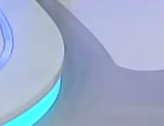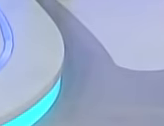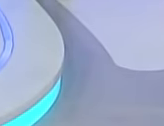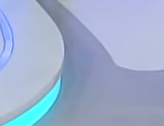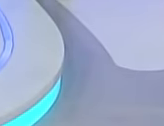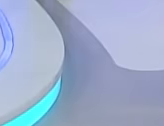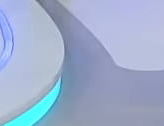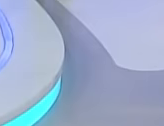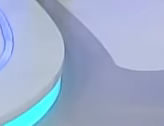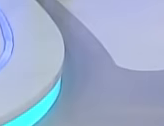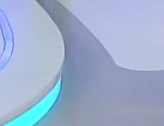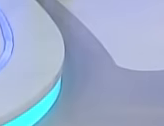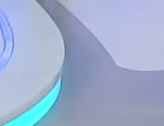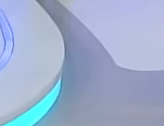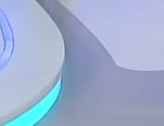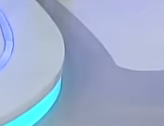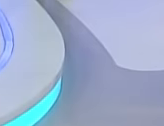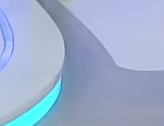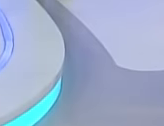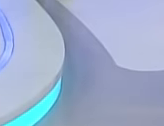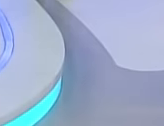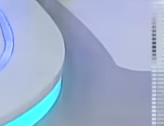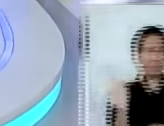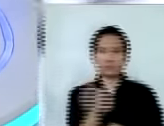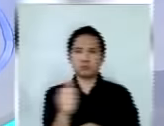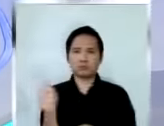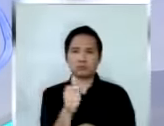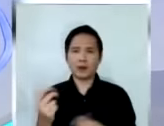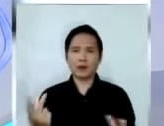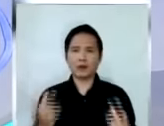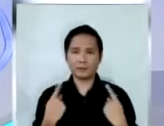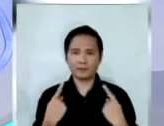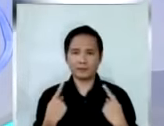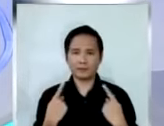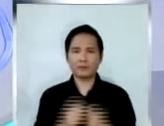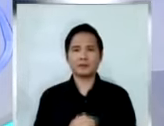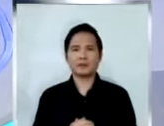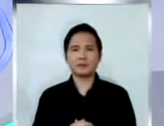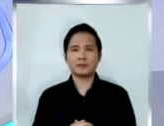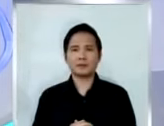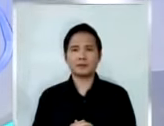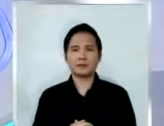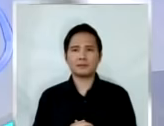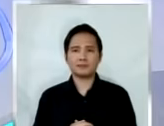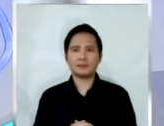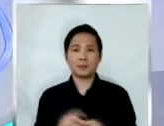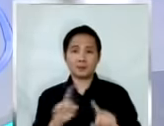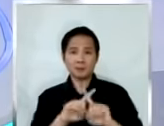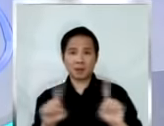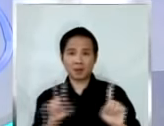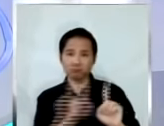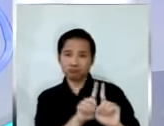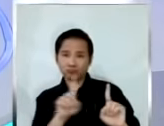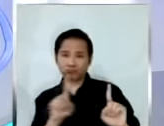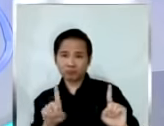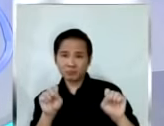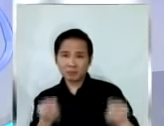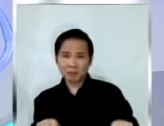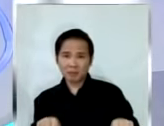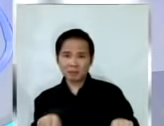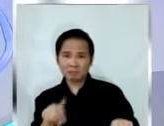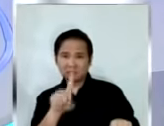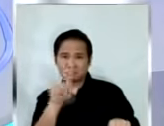mga pampublikong transportasyon. Hindi punuan ang biyahe para may social distancing, pero ayos lang daw sa mga operator at